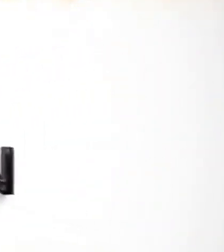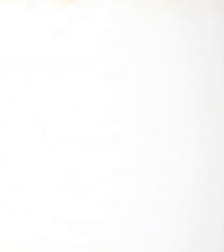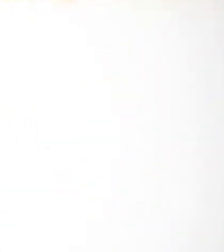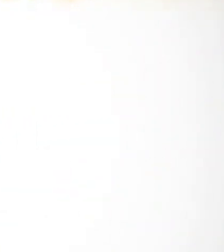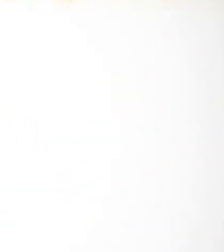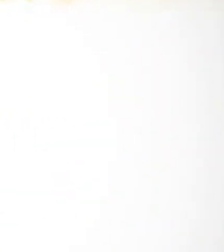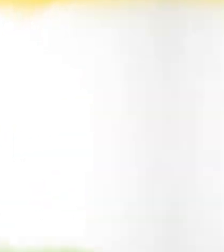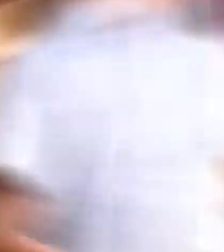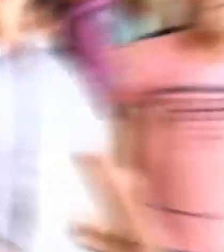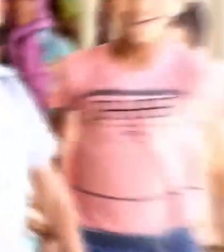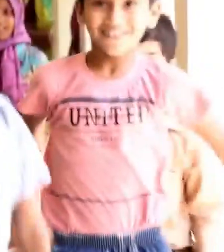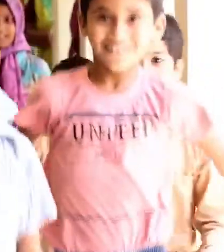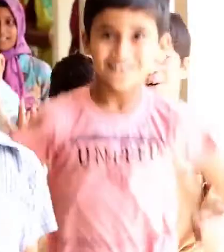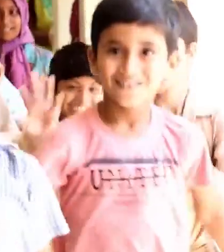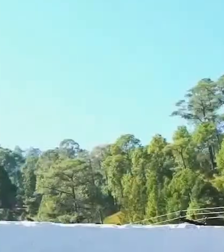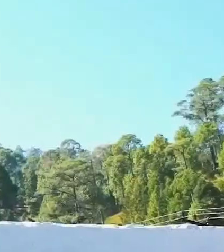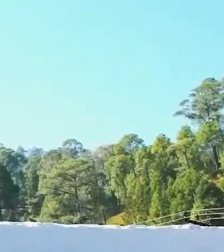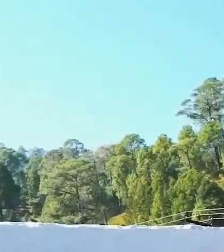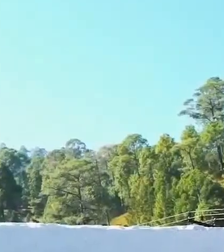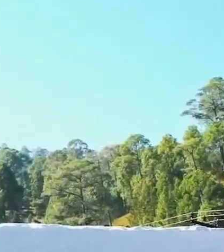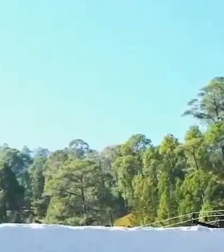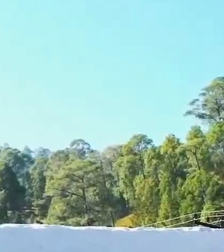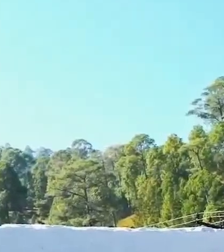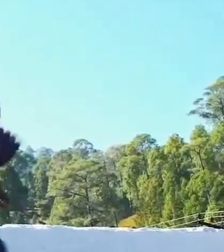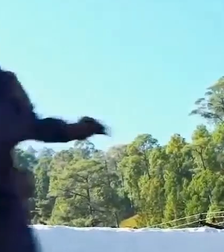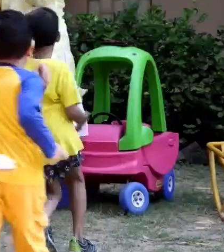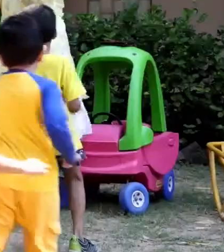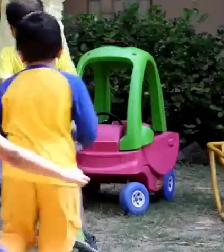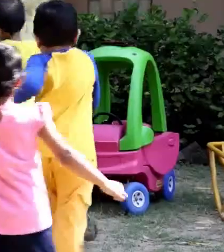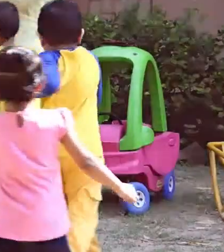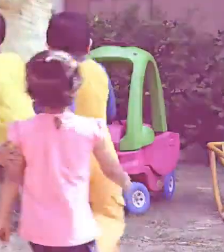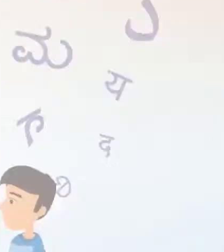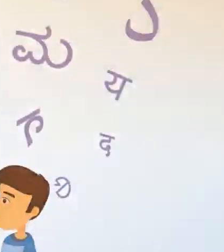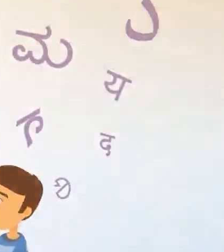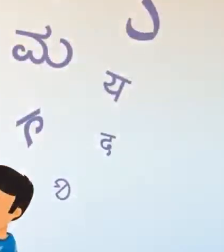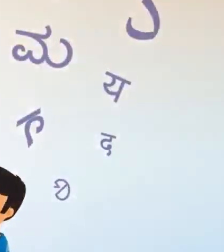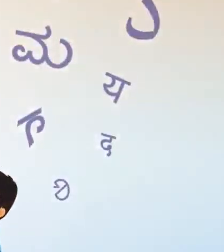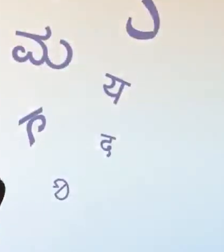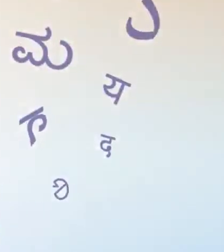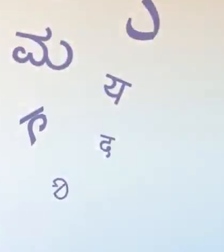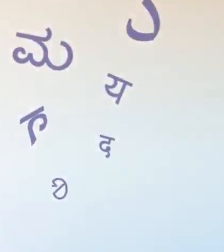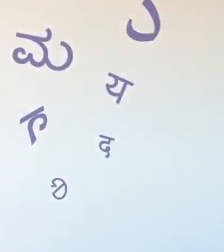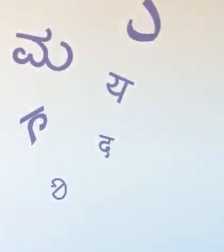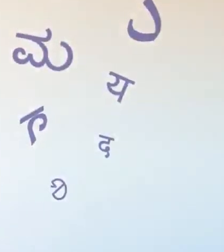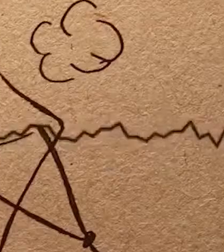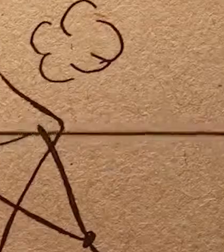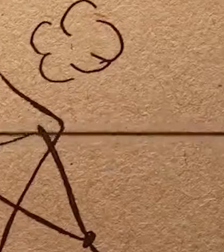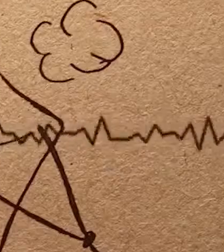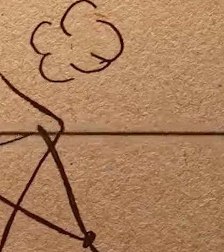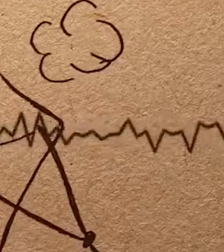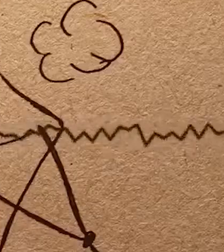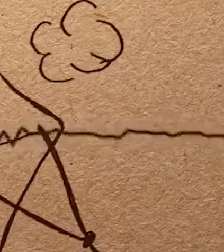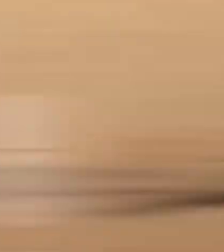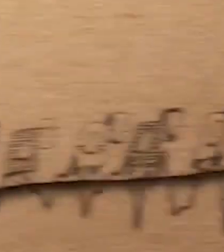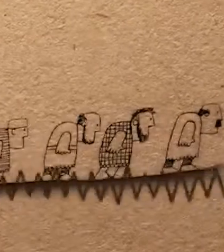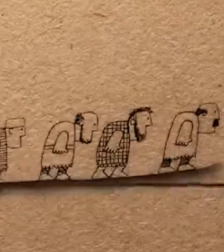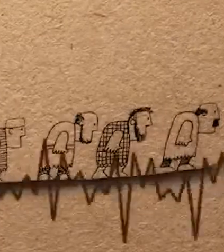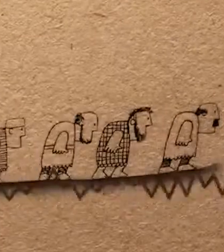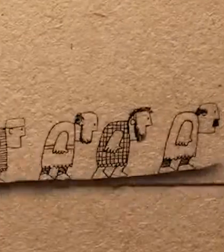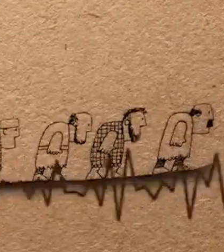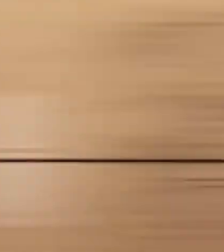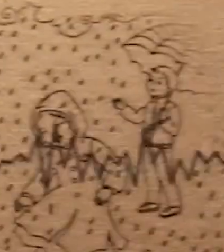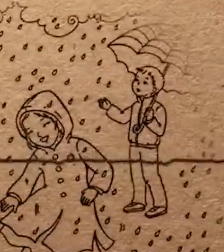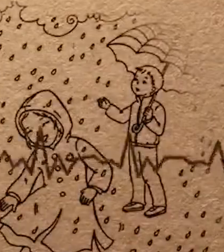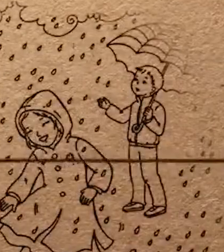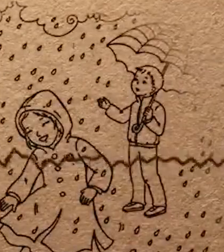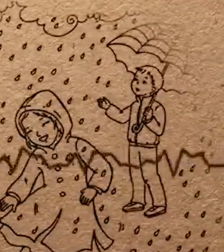भारत सरकार की एक अनूठी और सराहनीय पहल का हिस्सा बने तथा भारतीय भाषाओं और अंग्रेजी में लोकगीत